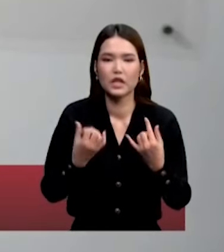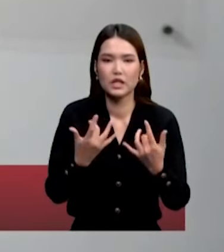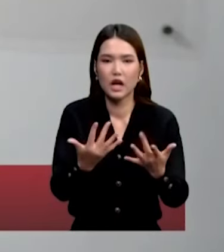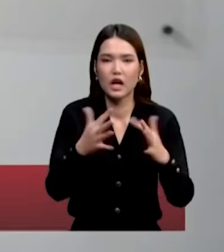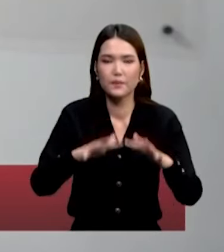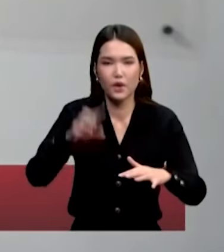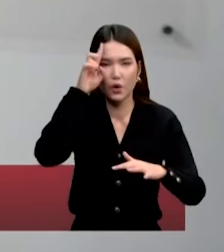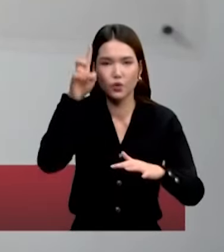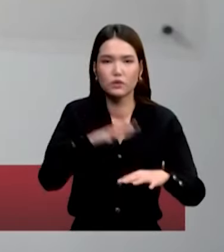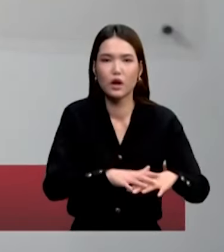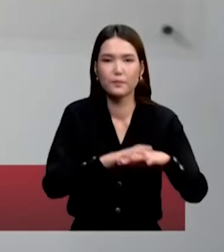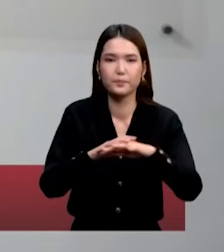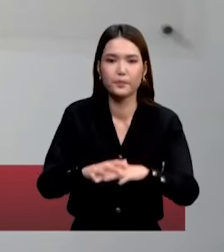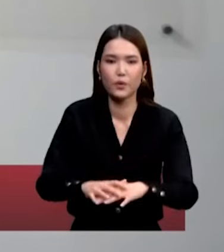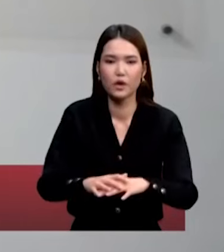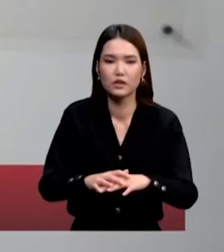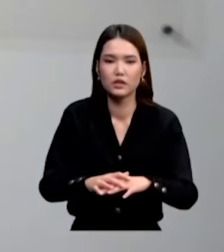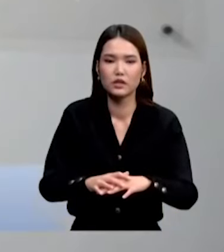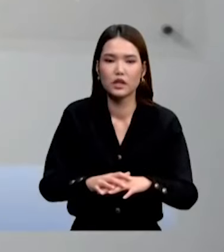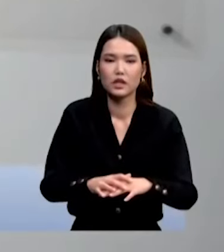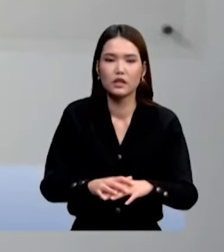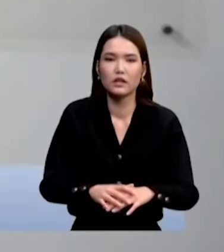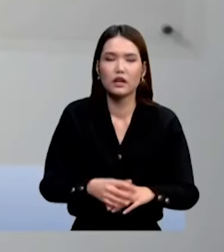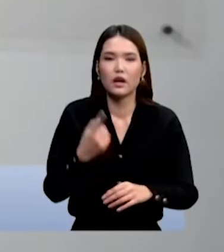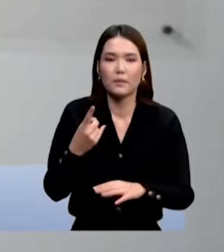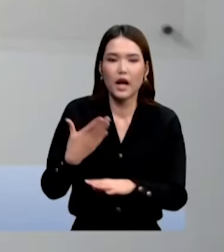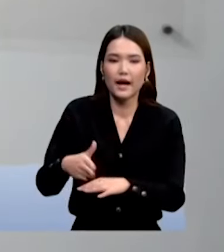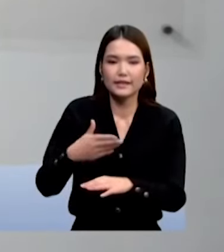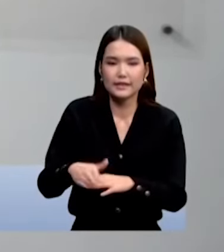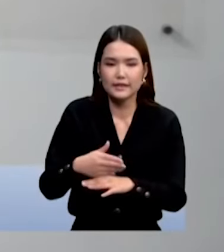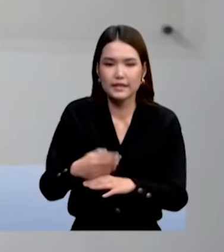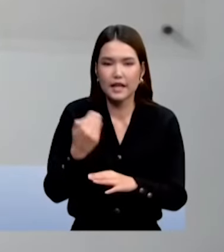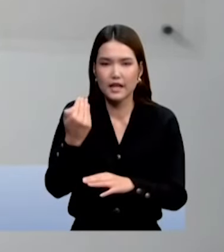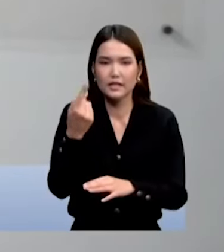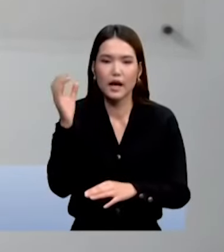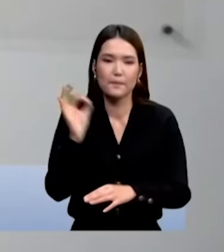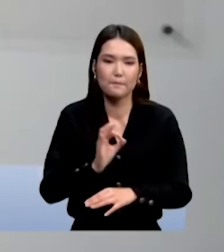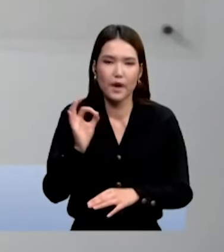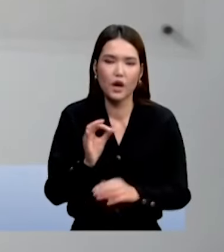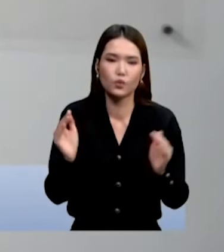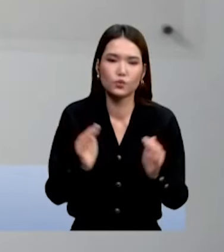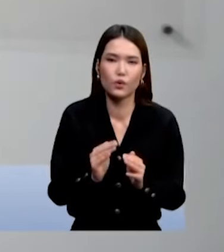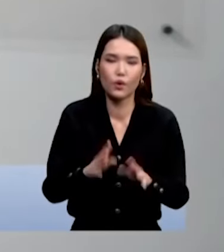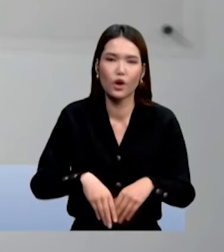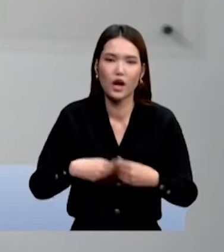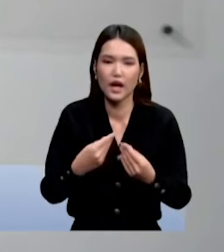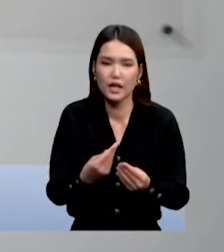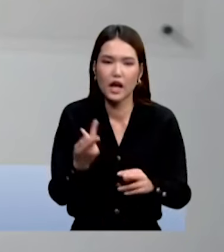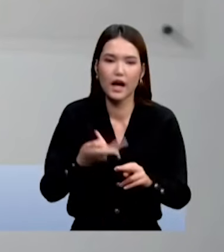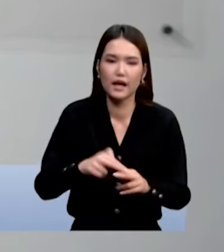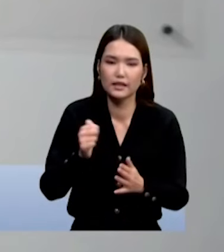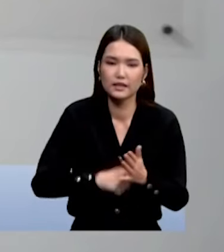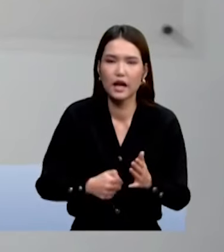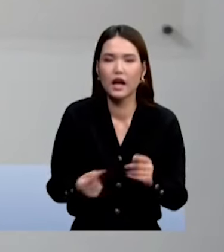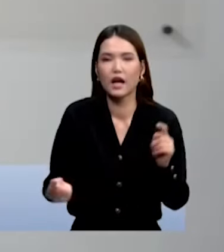банктің бір белгілі бір несиені белгілі бір пайыздан төмен бермеуге. Сондықтан да осынан